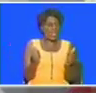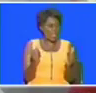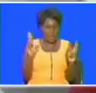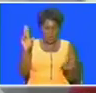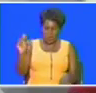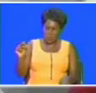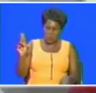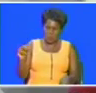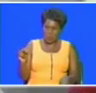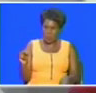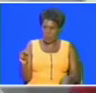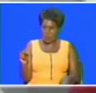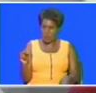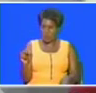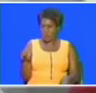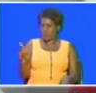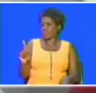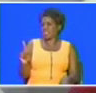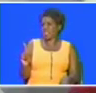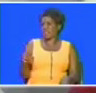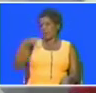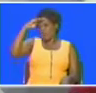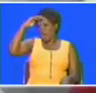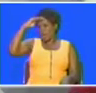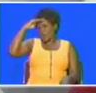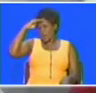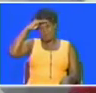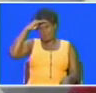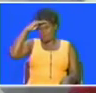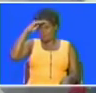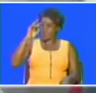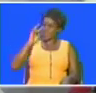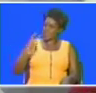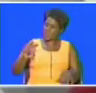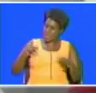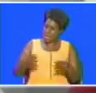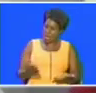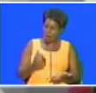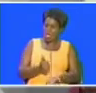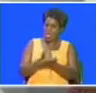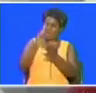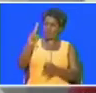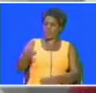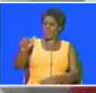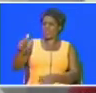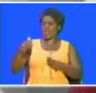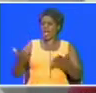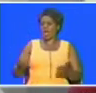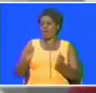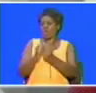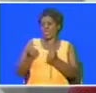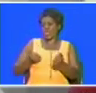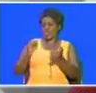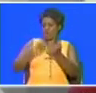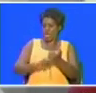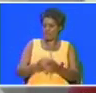rangi, akutengeze shati na wewe mwenyewe umeshinda kule nje. Kwa hivyo angalia, tunasaidiana vipi na mke wangu na msaidia